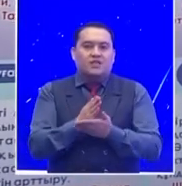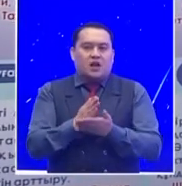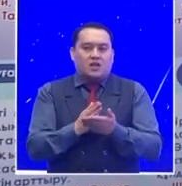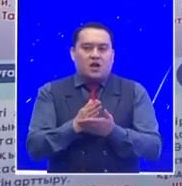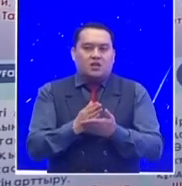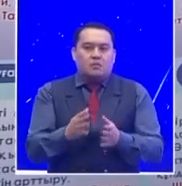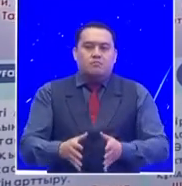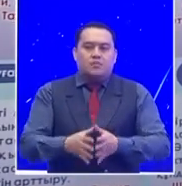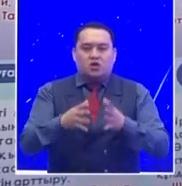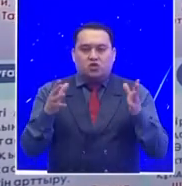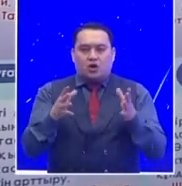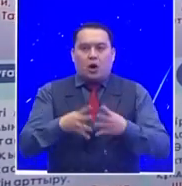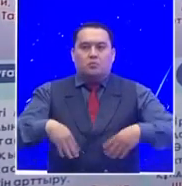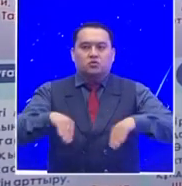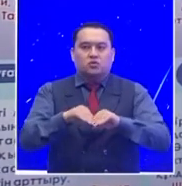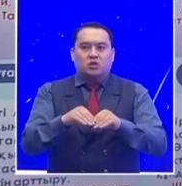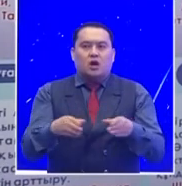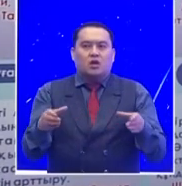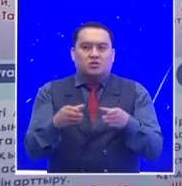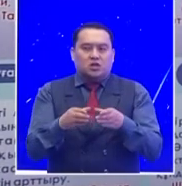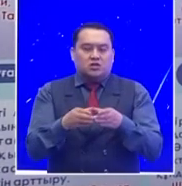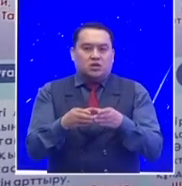это самая большая общественная организация